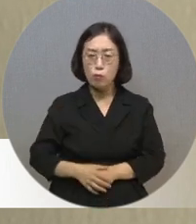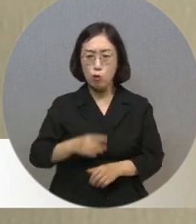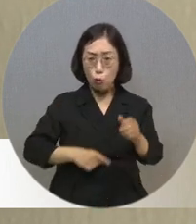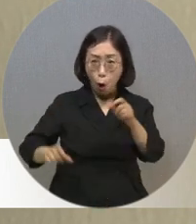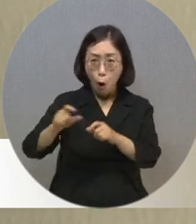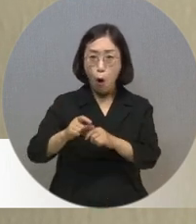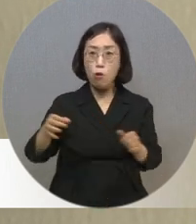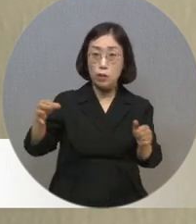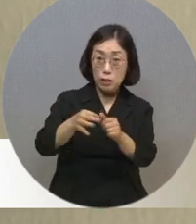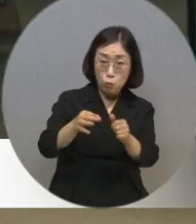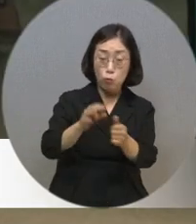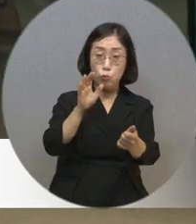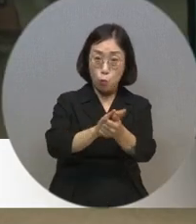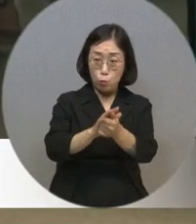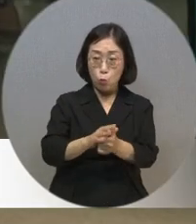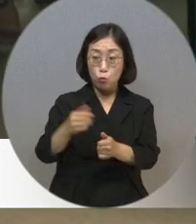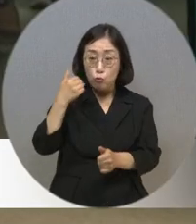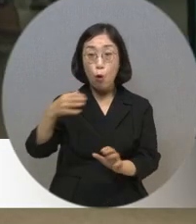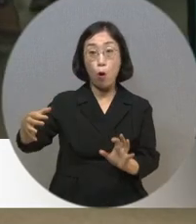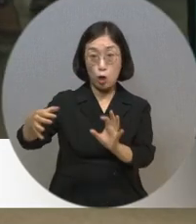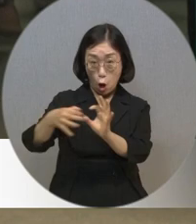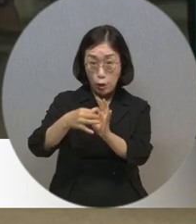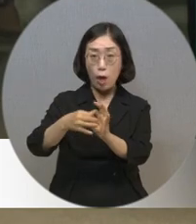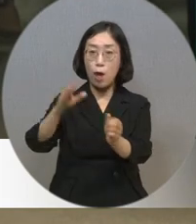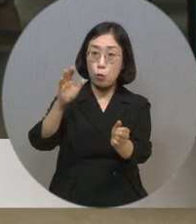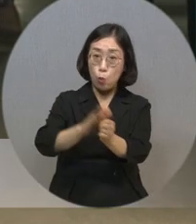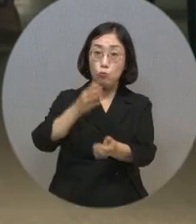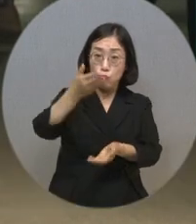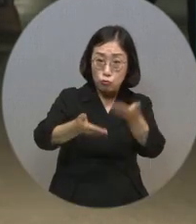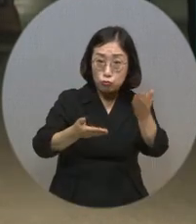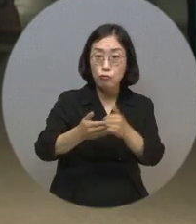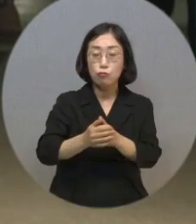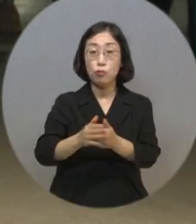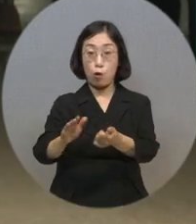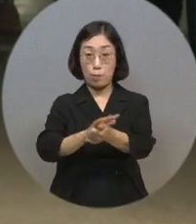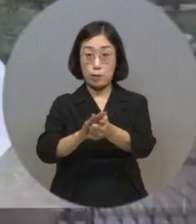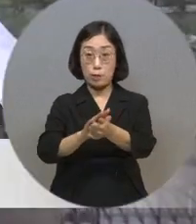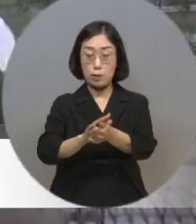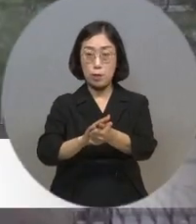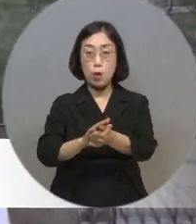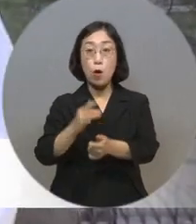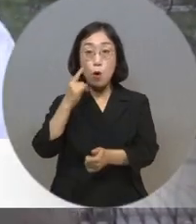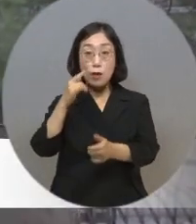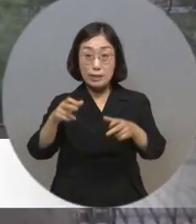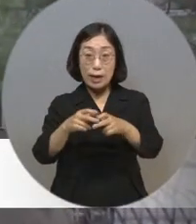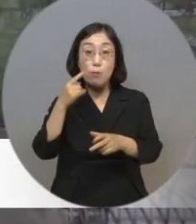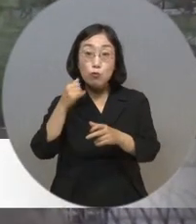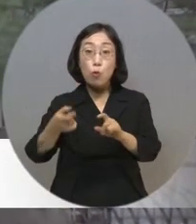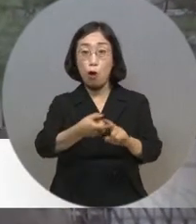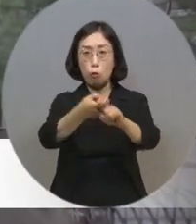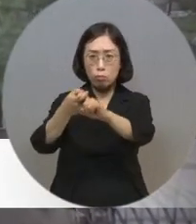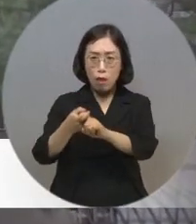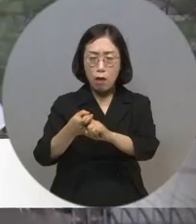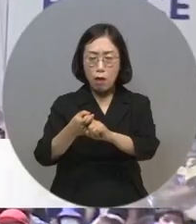지원하거나 민간 자원과 연계하는 서비스를 제공하는데요 전국 장애인 부모 현대는 언론에 보도된 것으로